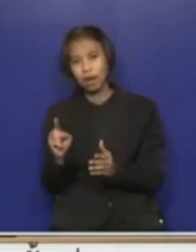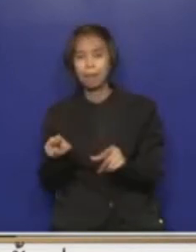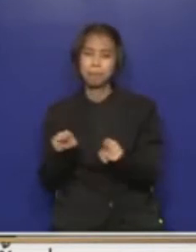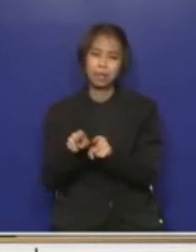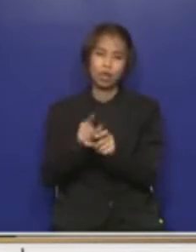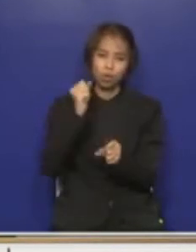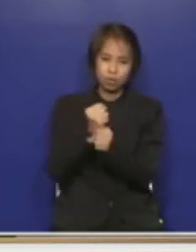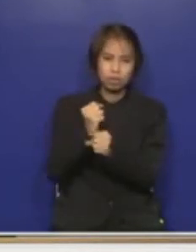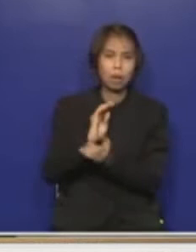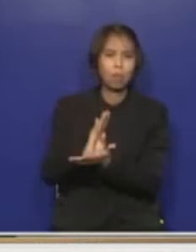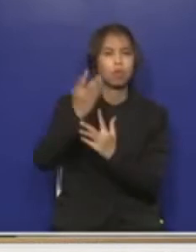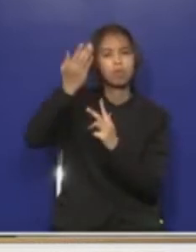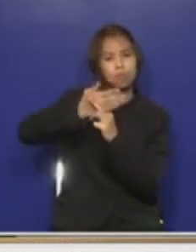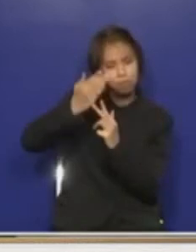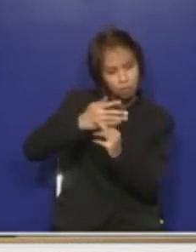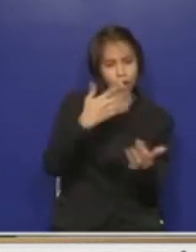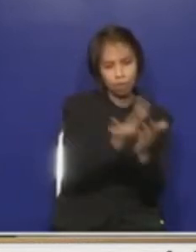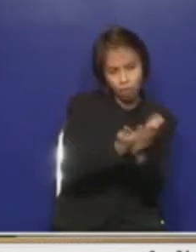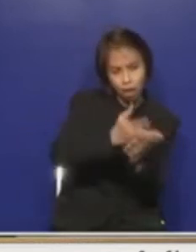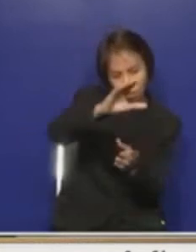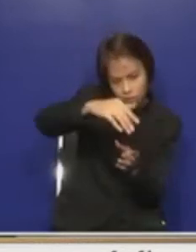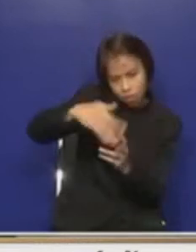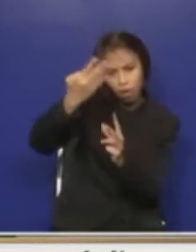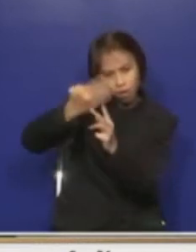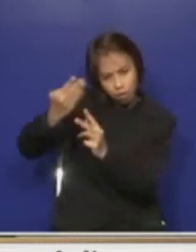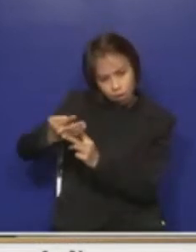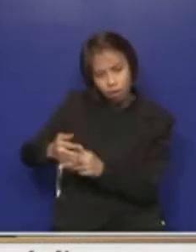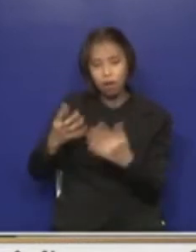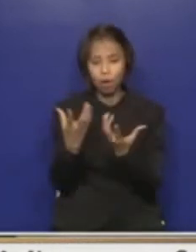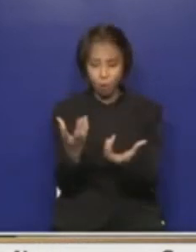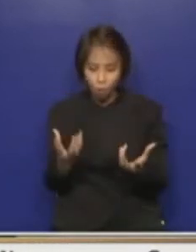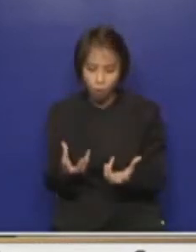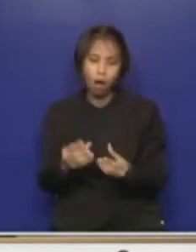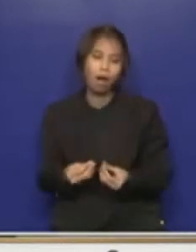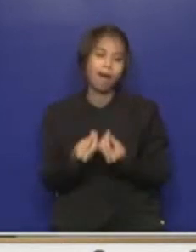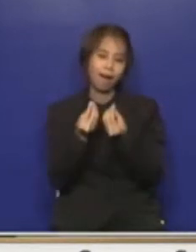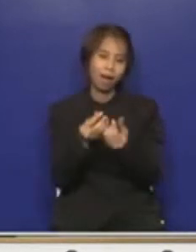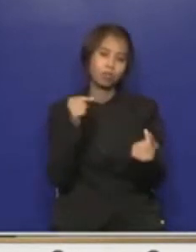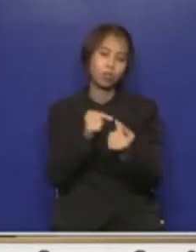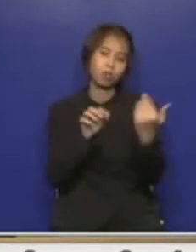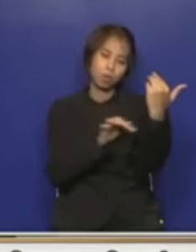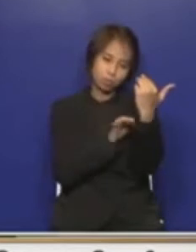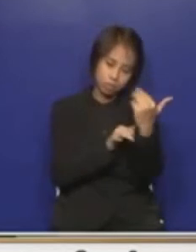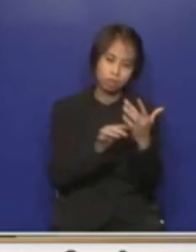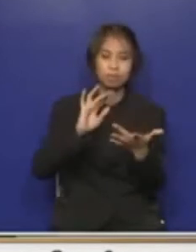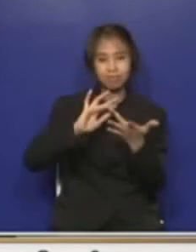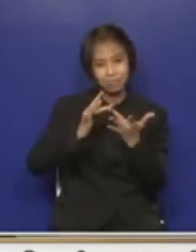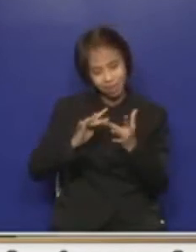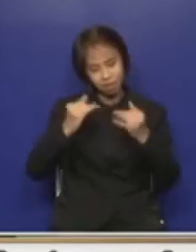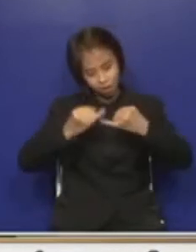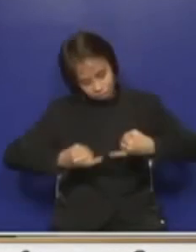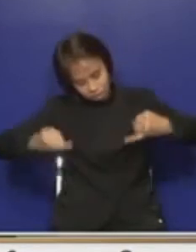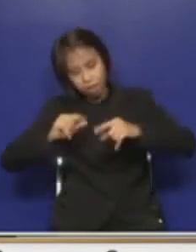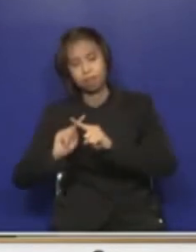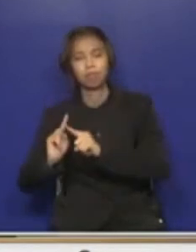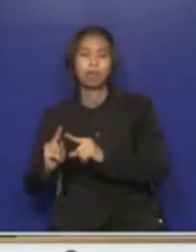ลเรียรายเงินผู้ปกครองทั้งหลายเพื่อจัดหาวัสดุอุปกรณ์ไม่ว่าจะเป็นเครื่องคอมพิวเตอร์อินเทอร์เน็ตสายต่อต่างๆฉัน